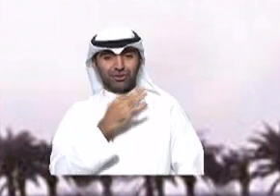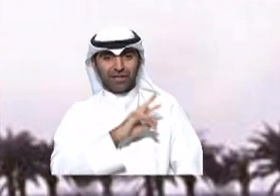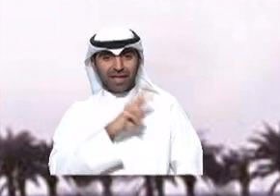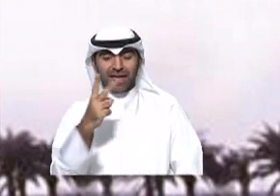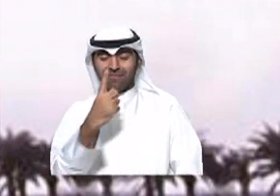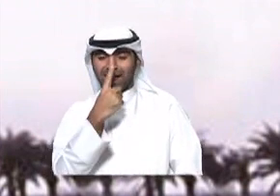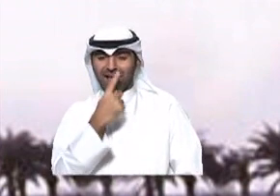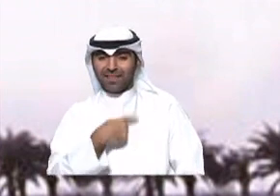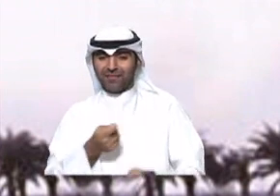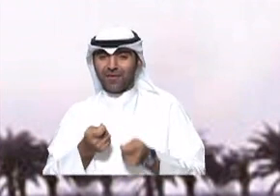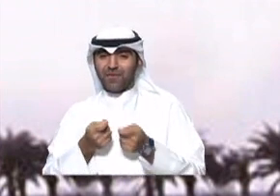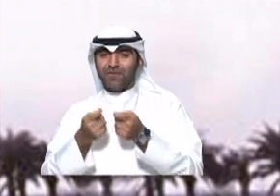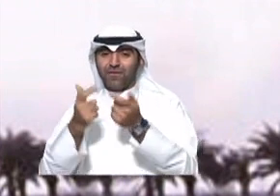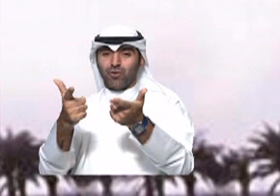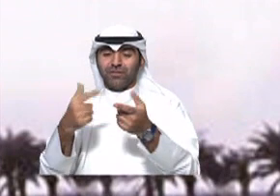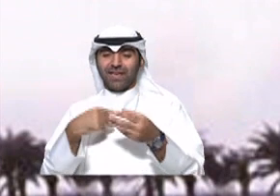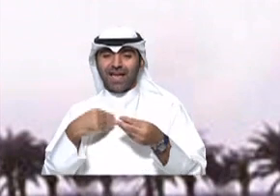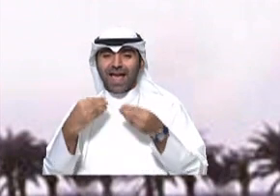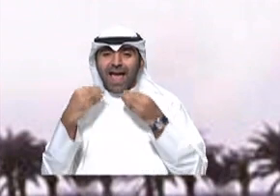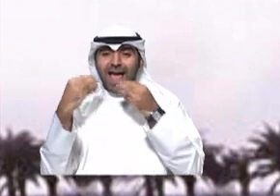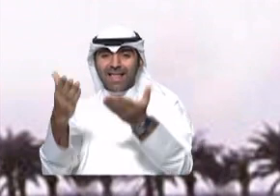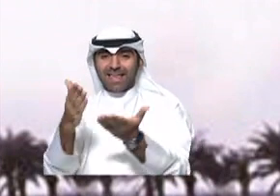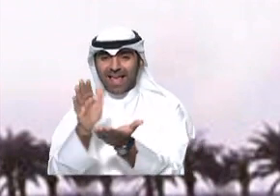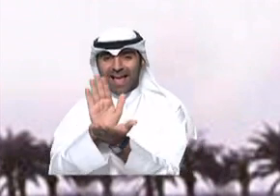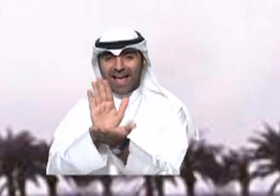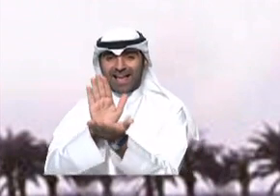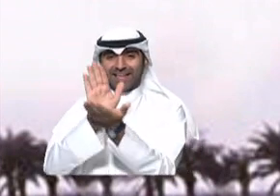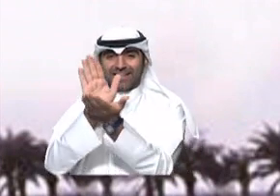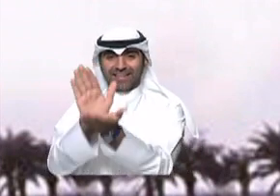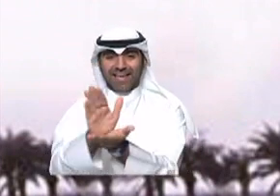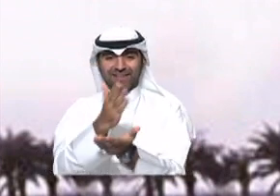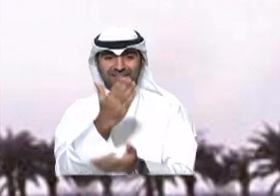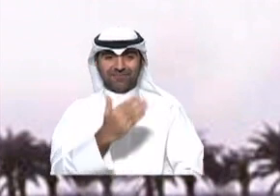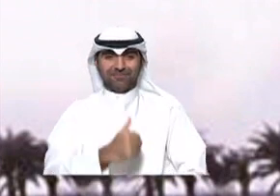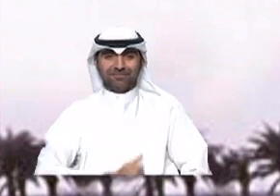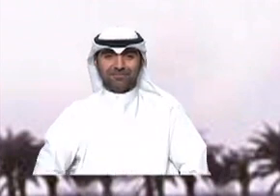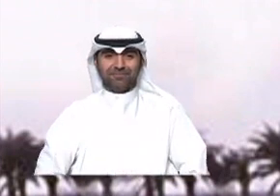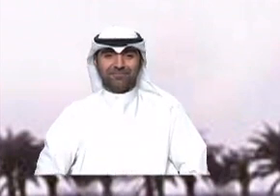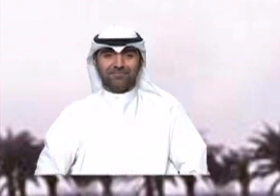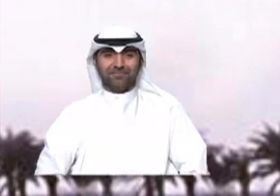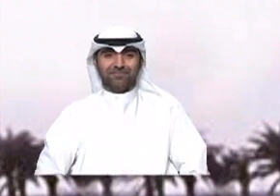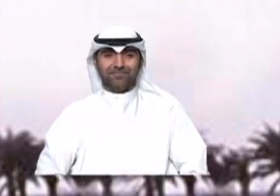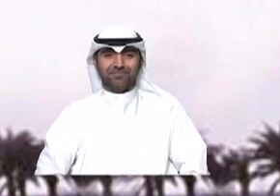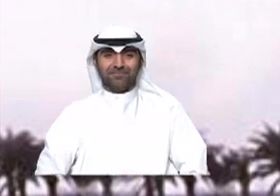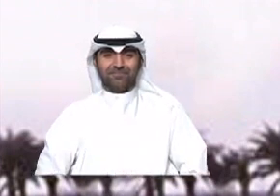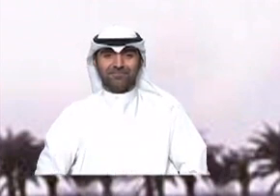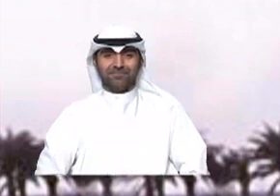تفاصيل الجائزة عبر زيارة الموقع الإلكتروني لمنظمة أوبك.